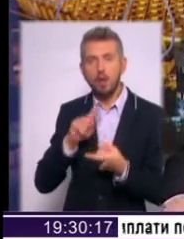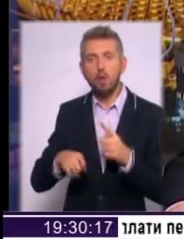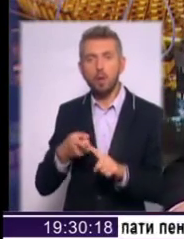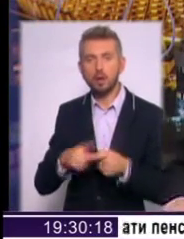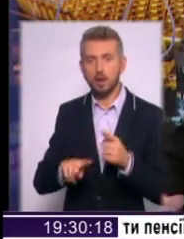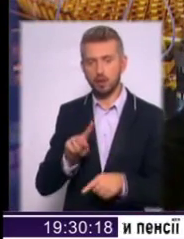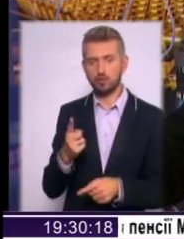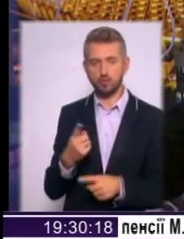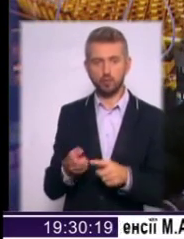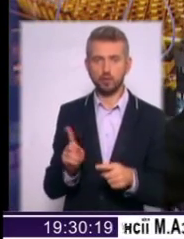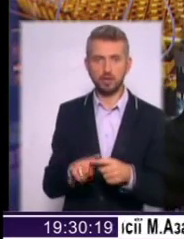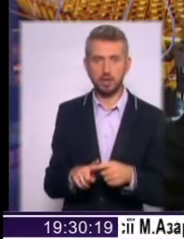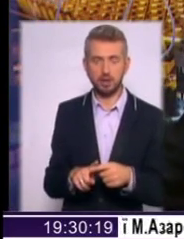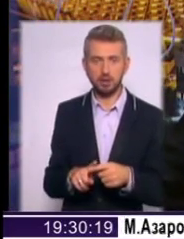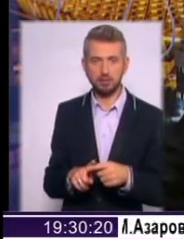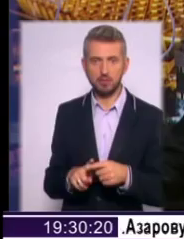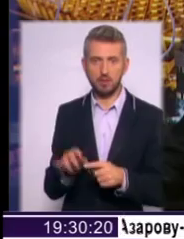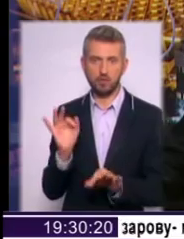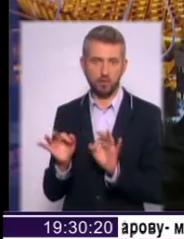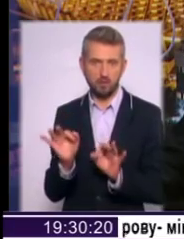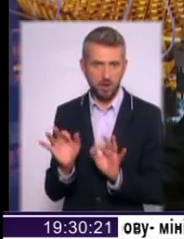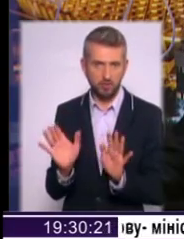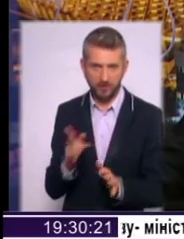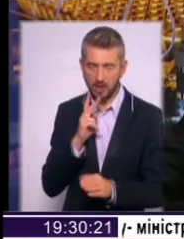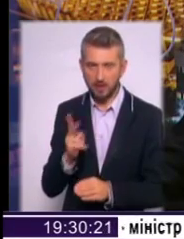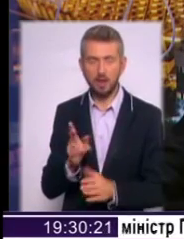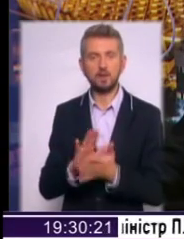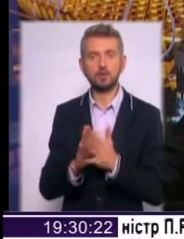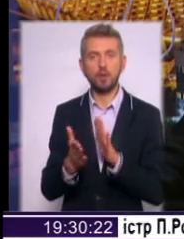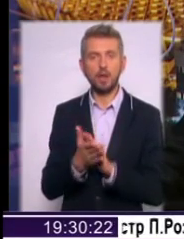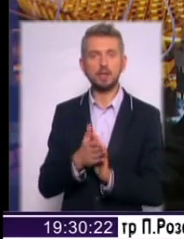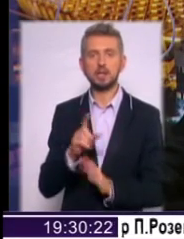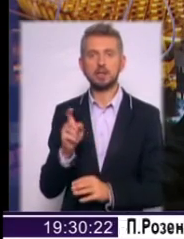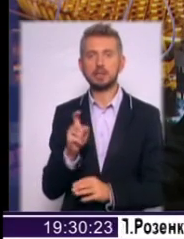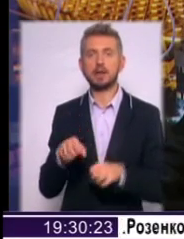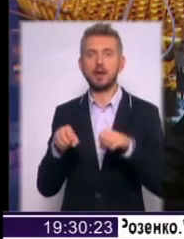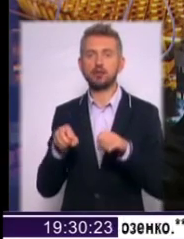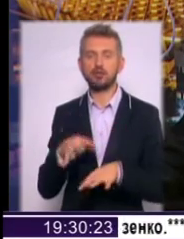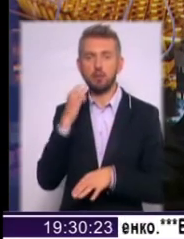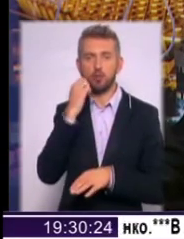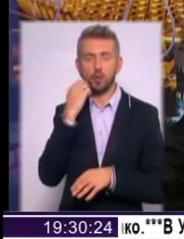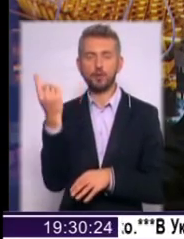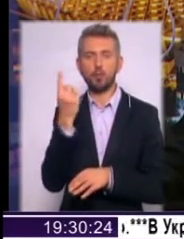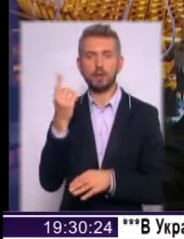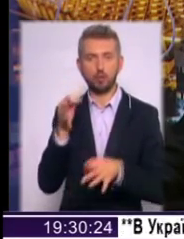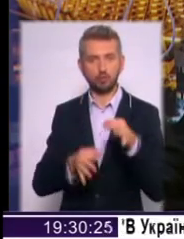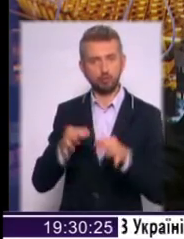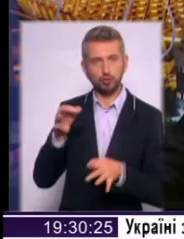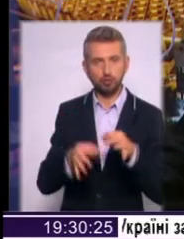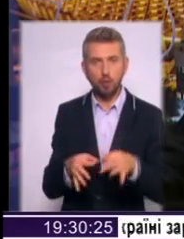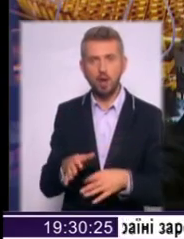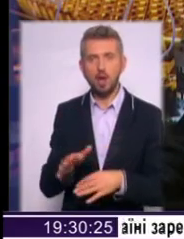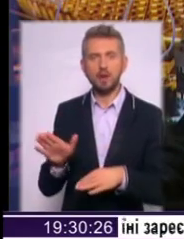абсолютно природно і виглядає. От ситуація з рішенням Московського обласного суду, да,